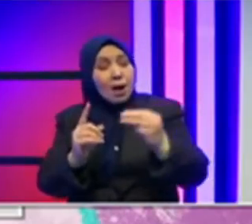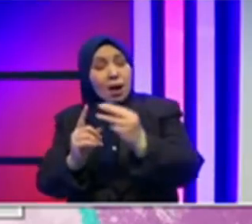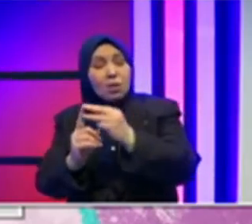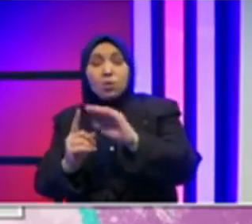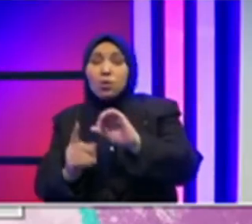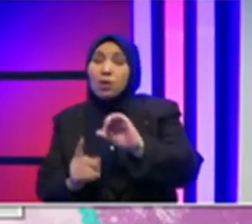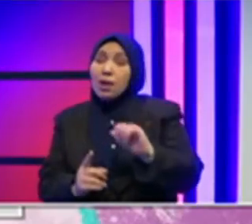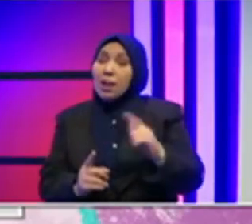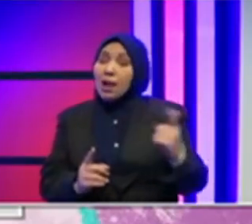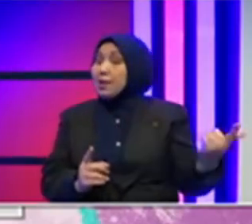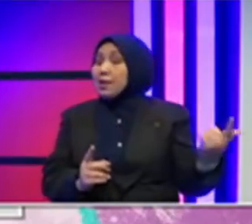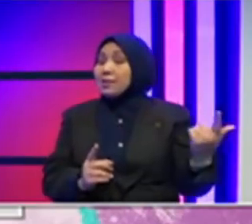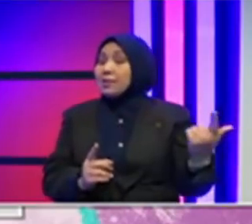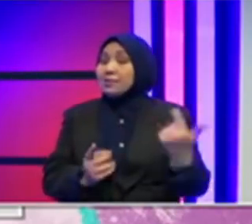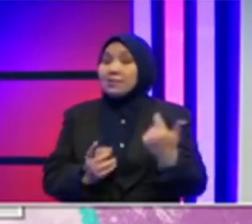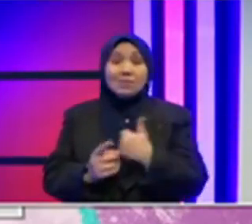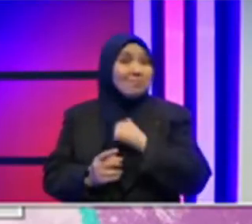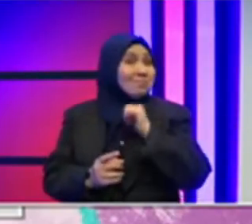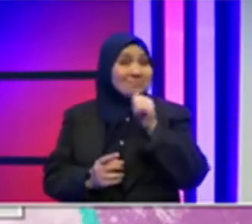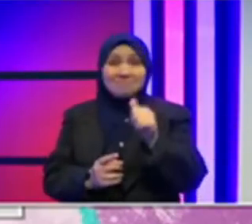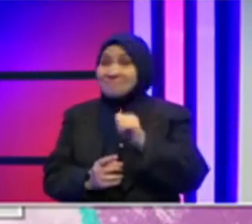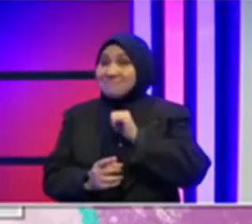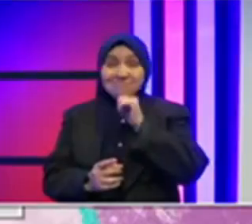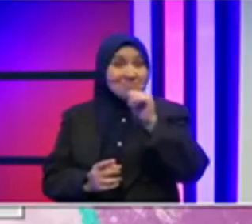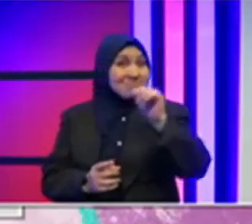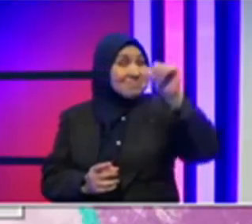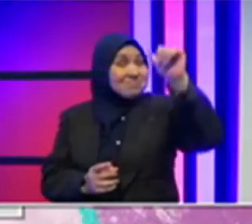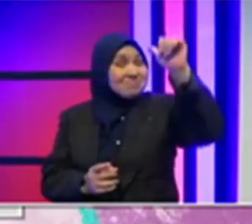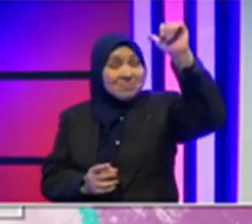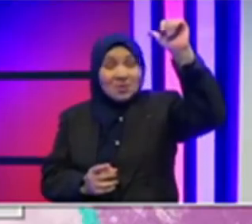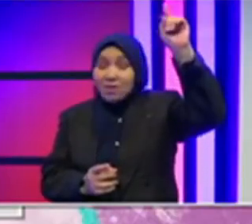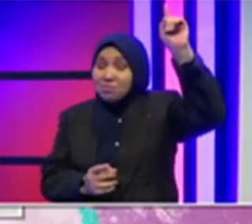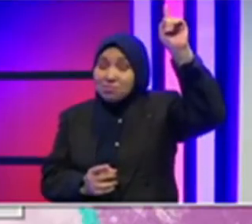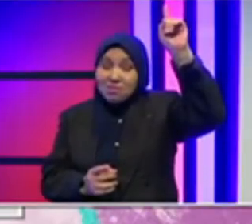yadhurruhu wa ma la